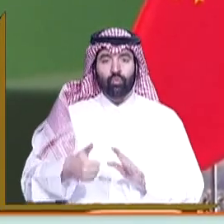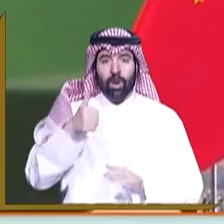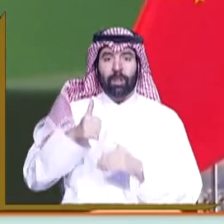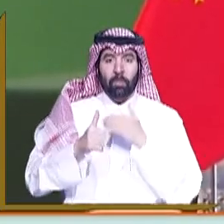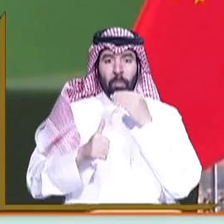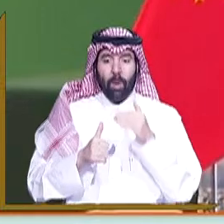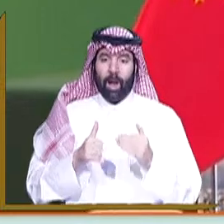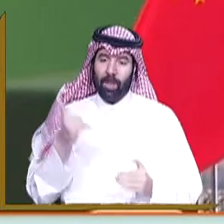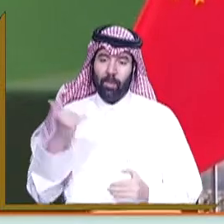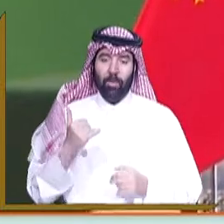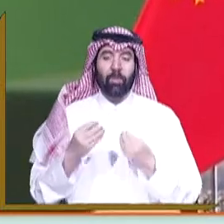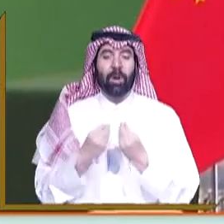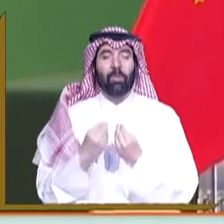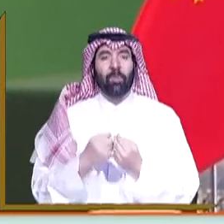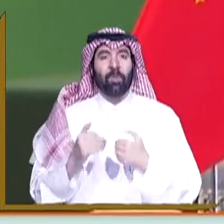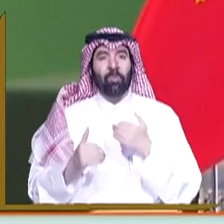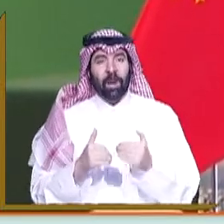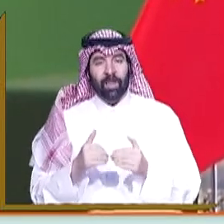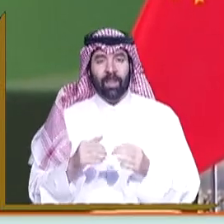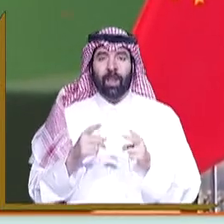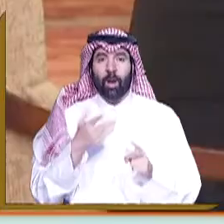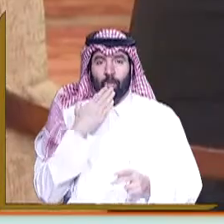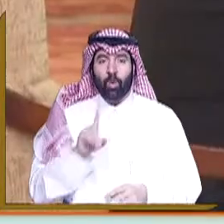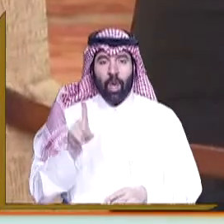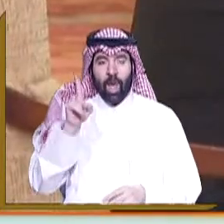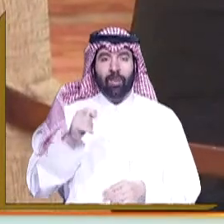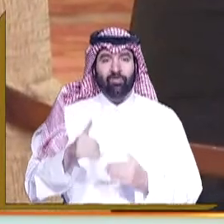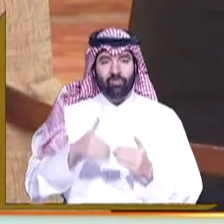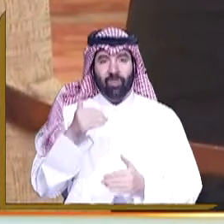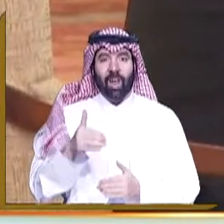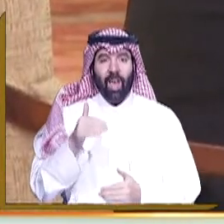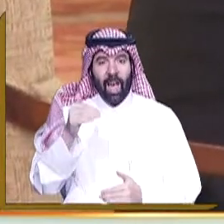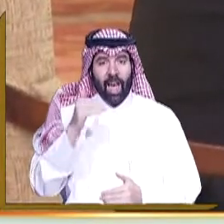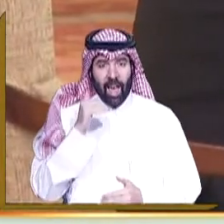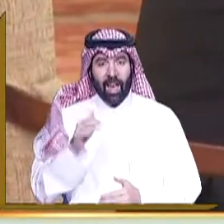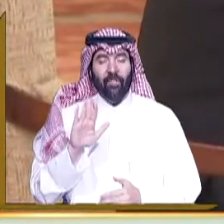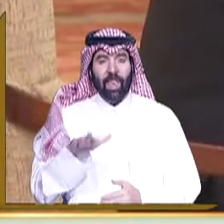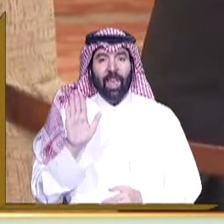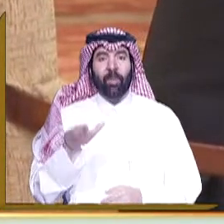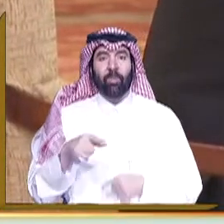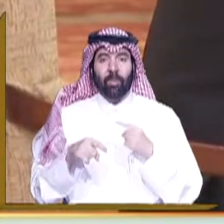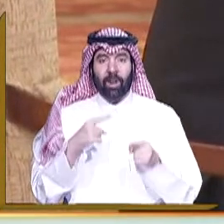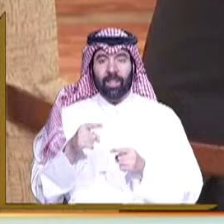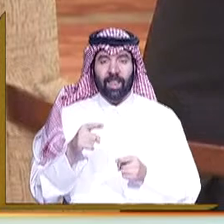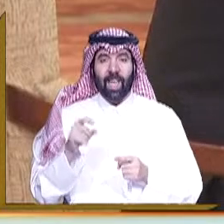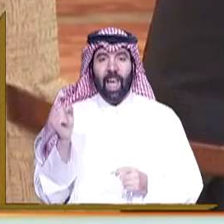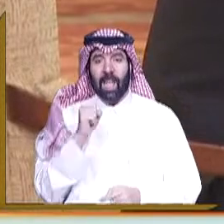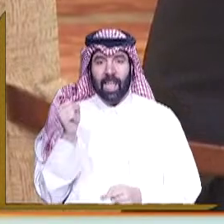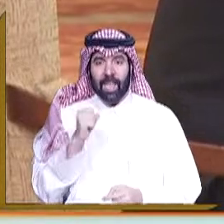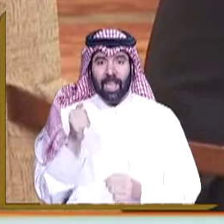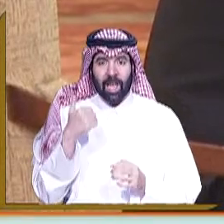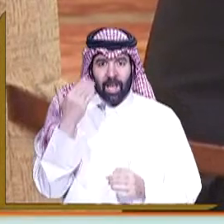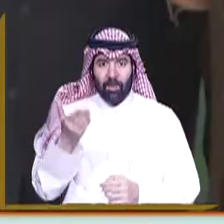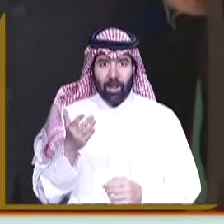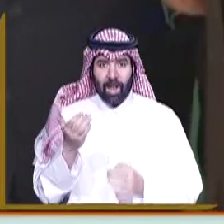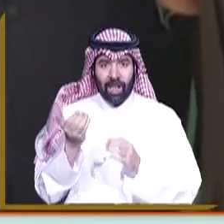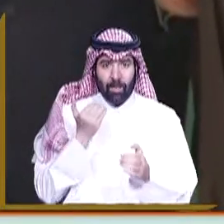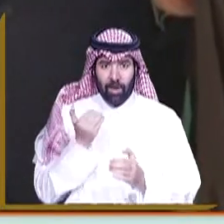قريب، ولكن البوادر طيبة، وكما يقولون أنه ليالي العيد تبين من أعصارها.